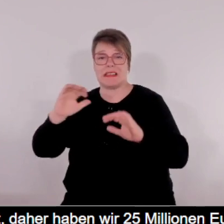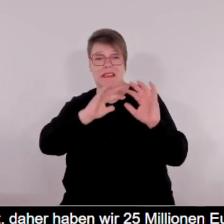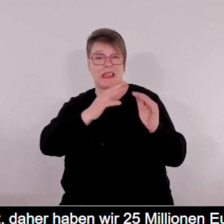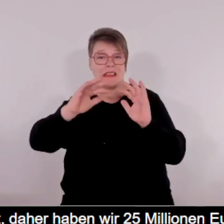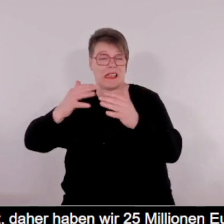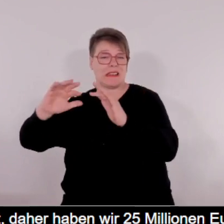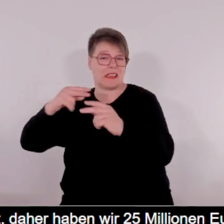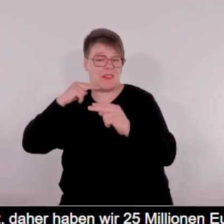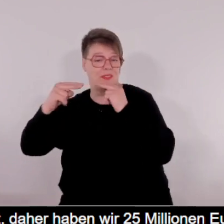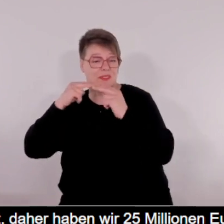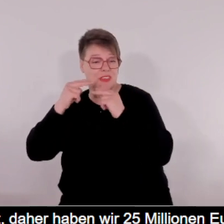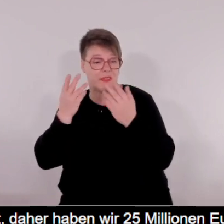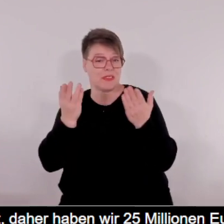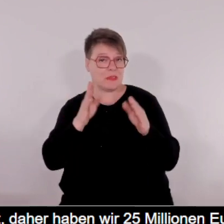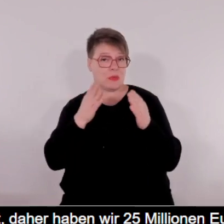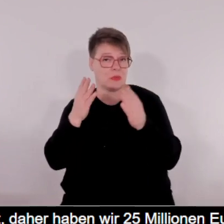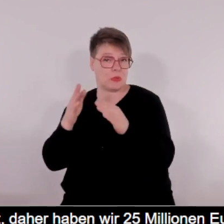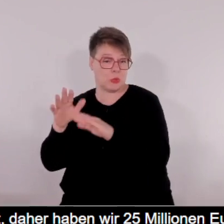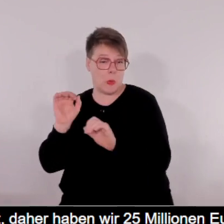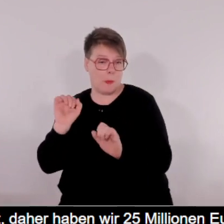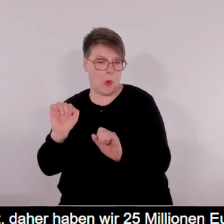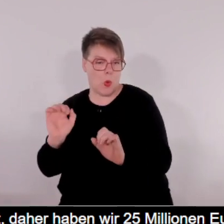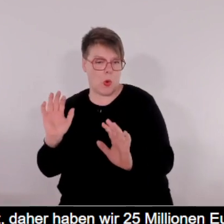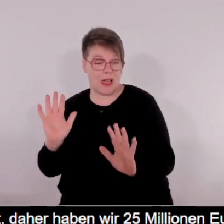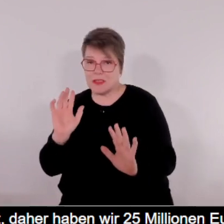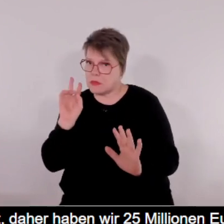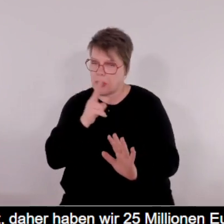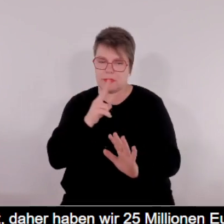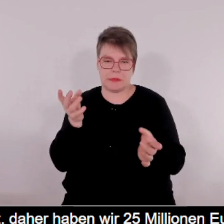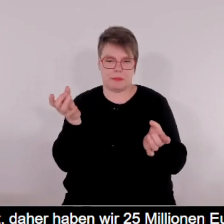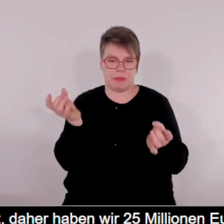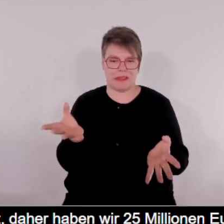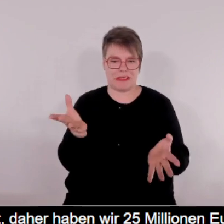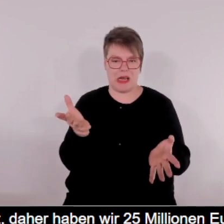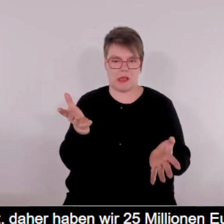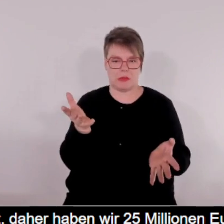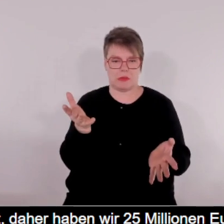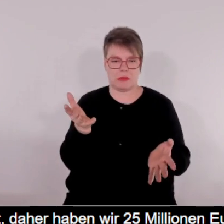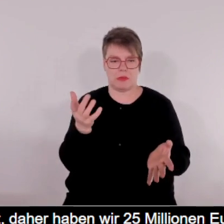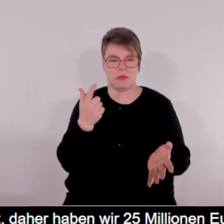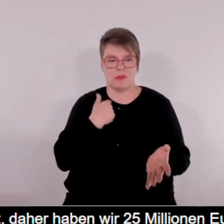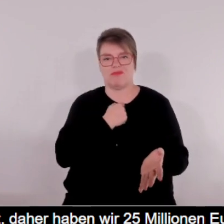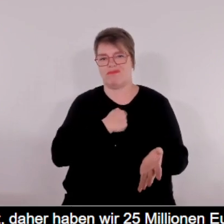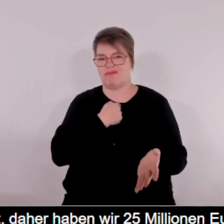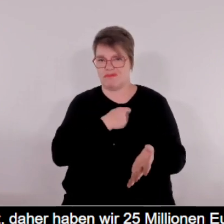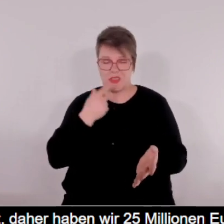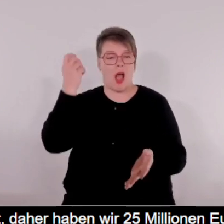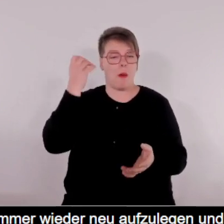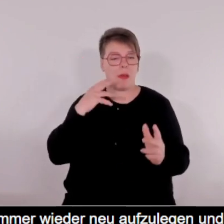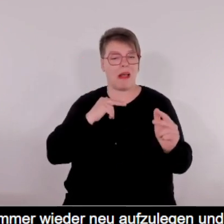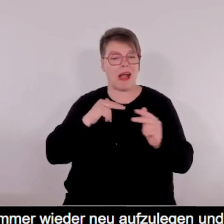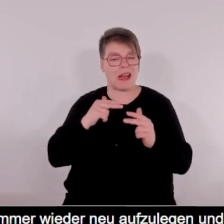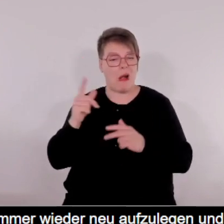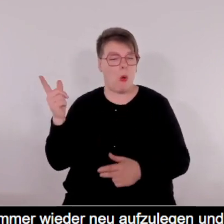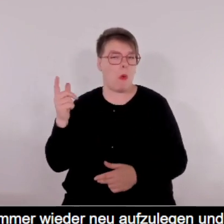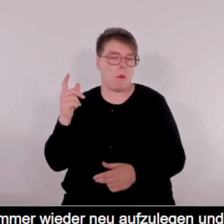und wir dürfen hier wirklich nichts sehenden Auges in eine nächste kleine Wirtshauskrise fallen. Genauso ist